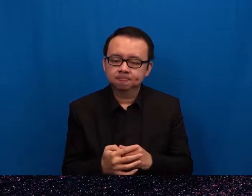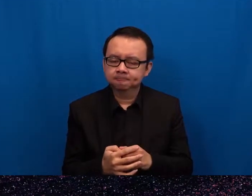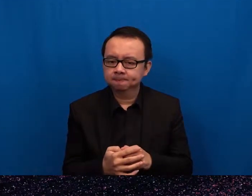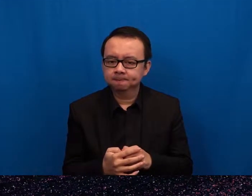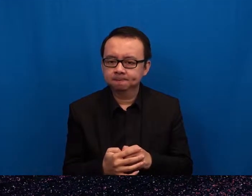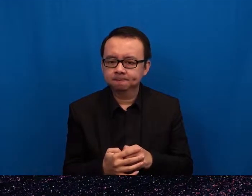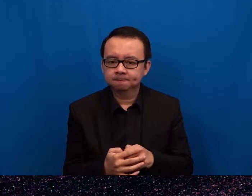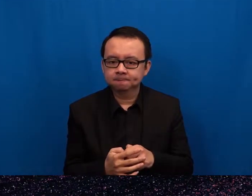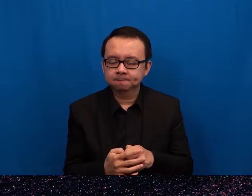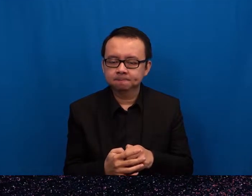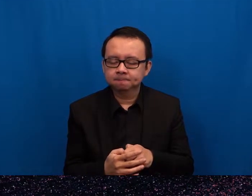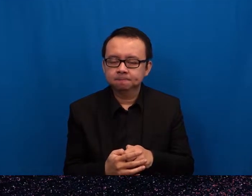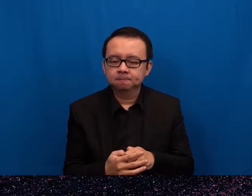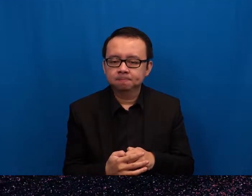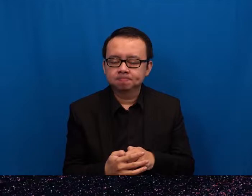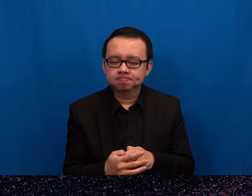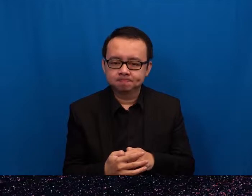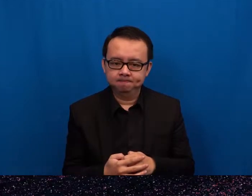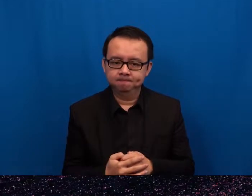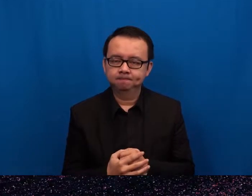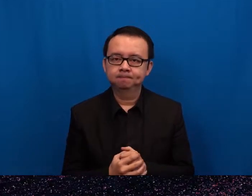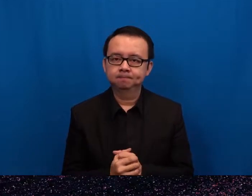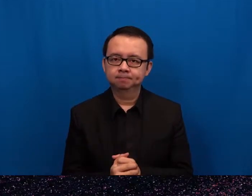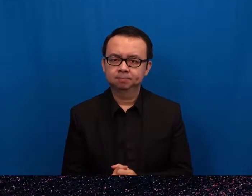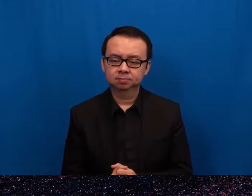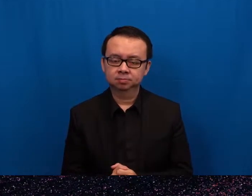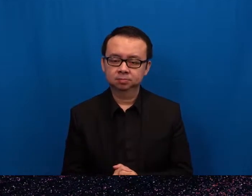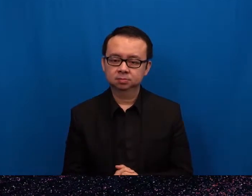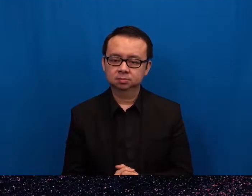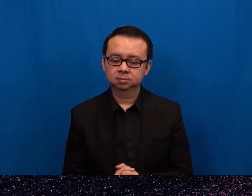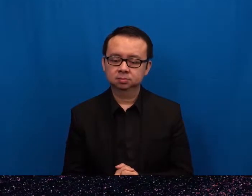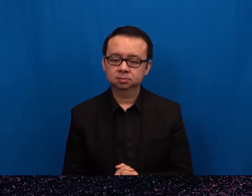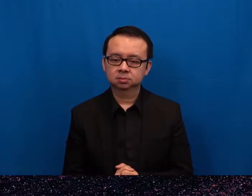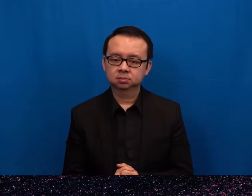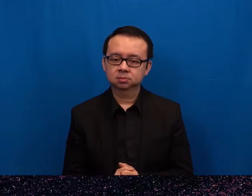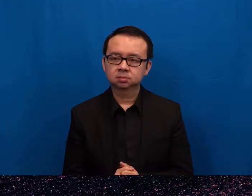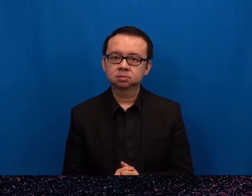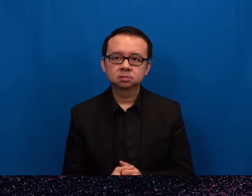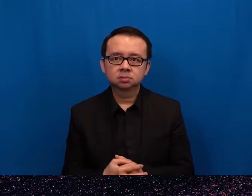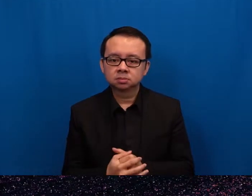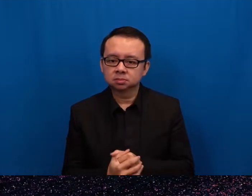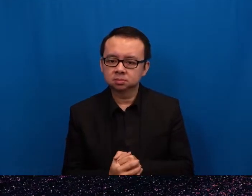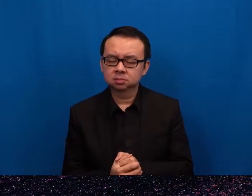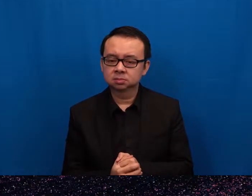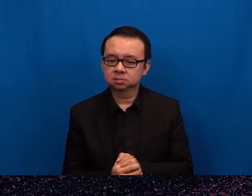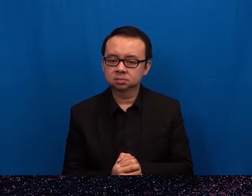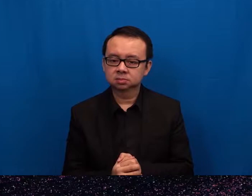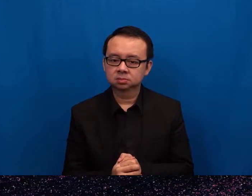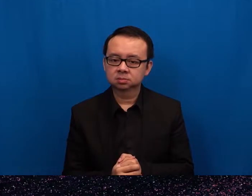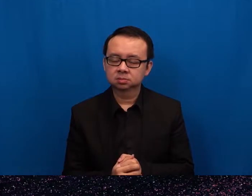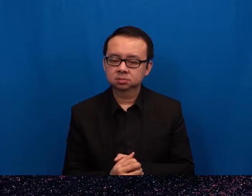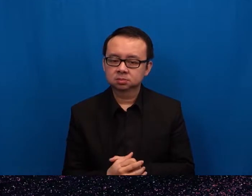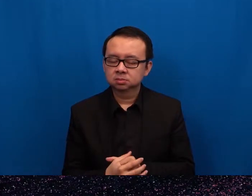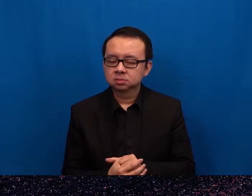Yang sudah notabene post-Christianity syndrome. Sindromnya ada pasca kekristenan. Kristen itu adalah things